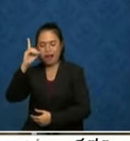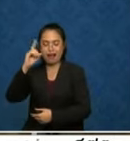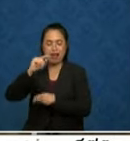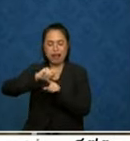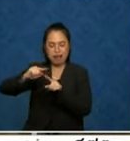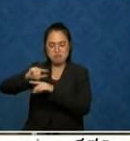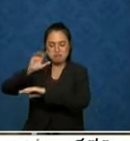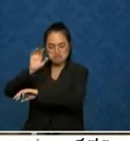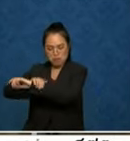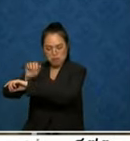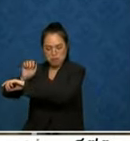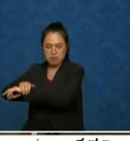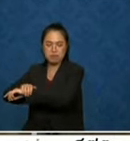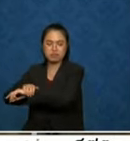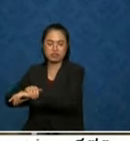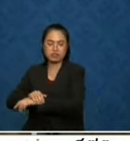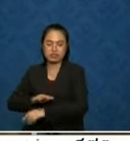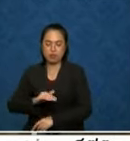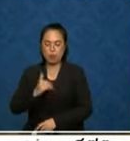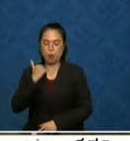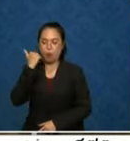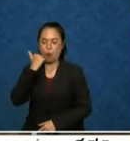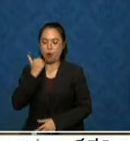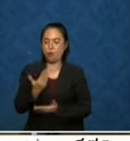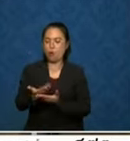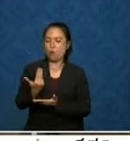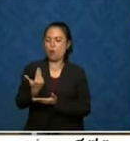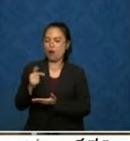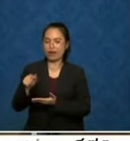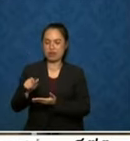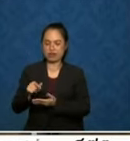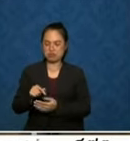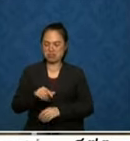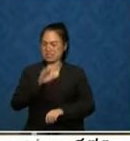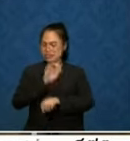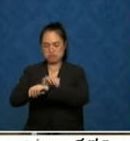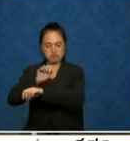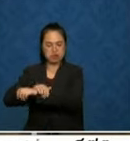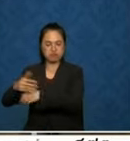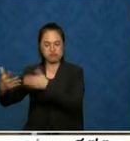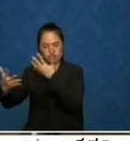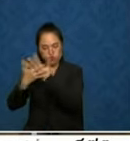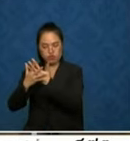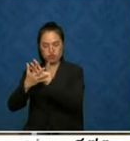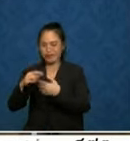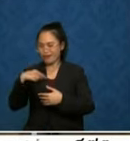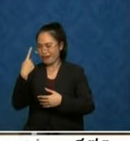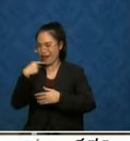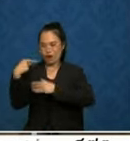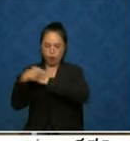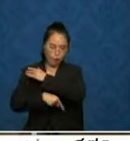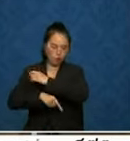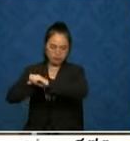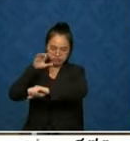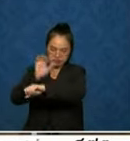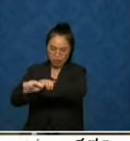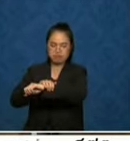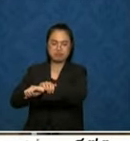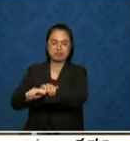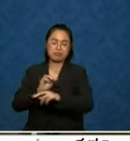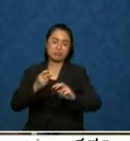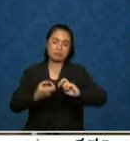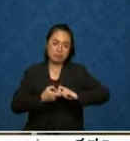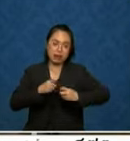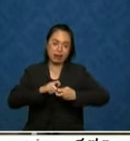วก็เศรษฐีที่มันช่อโกงคนเนี่ยมันควรที่จะติดคุกกันเยอะๆกว่านี้นะครับท่านประธานครับปัญหาช่อโกงลักษณ